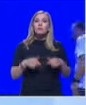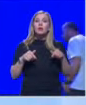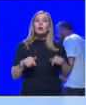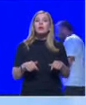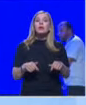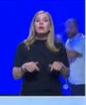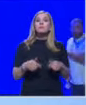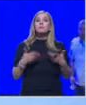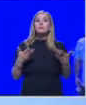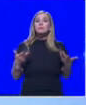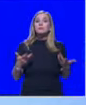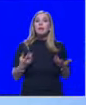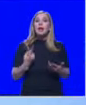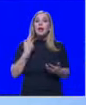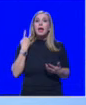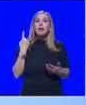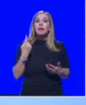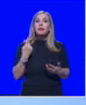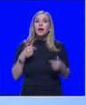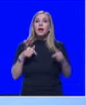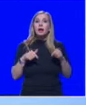и една...